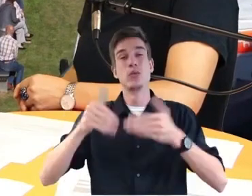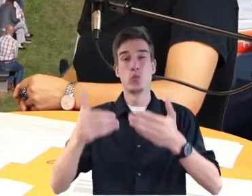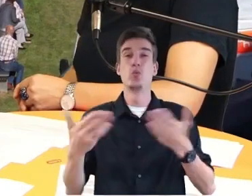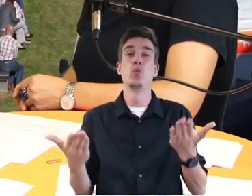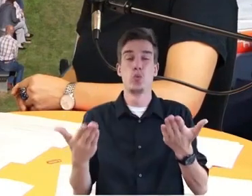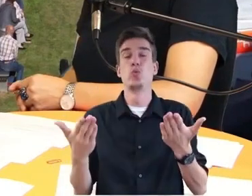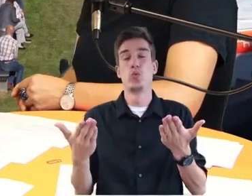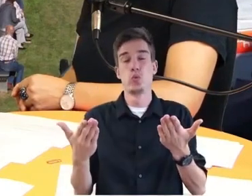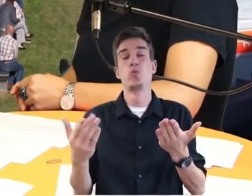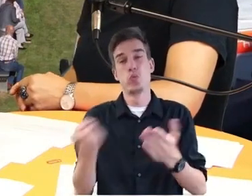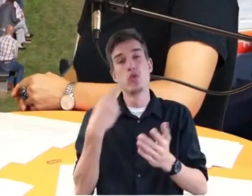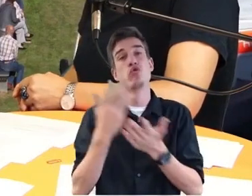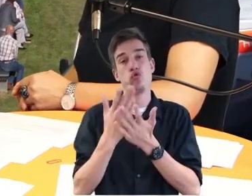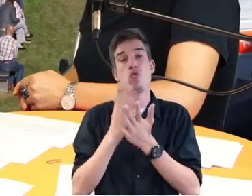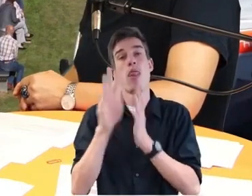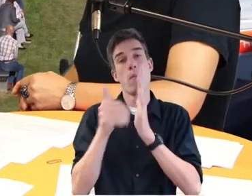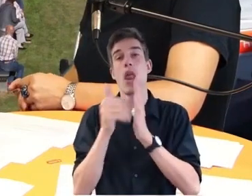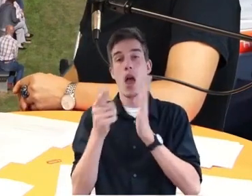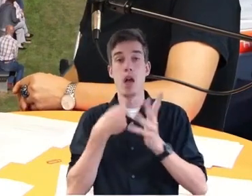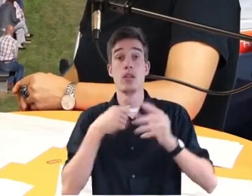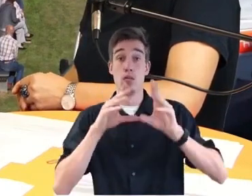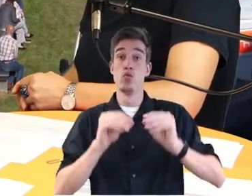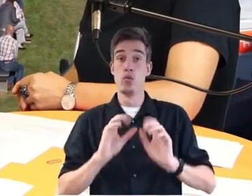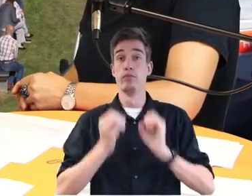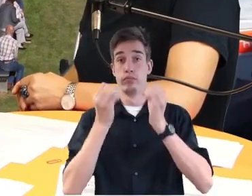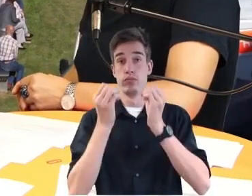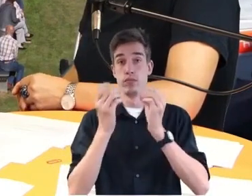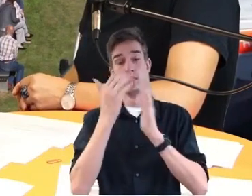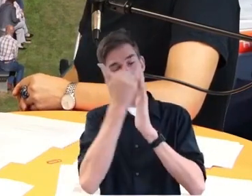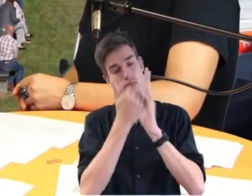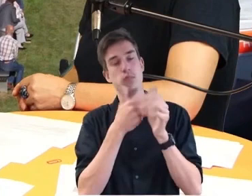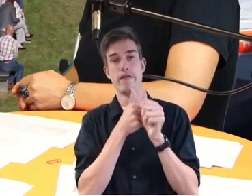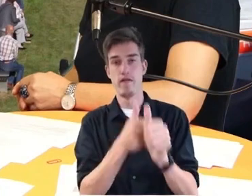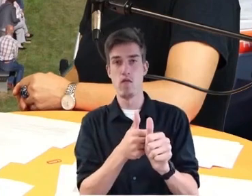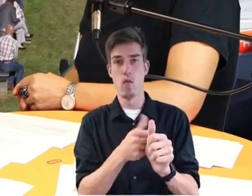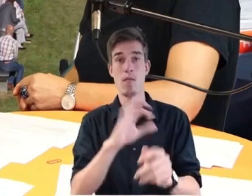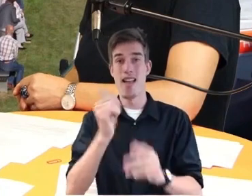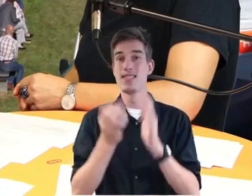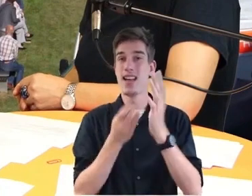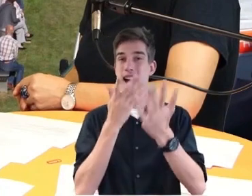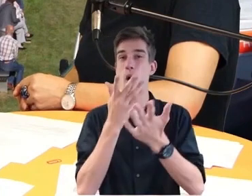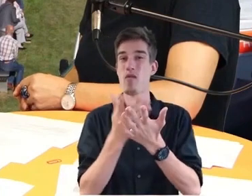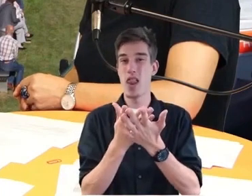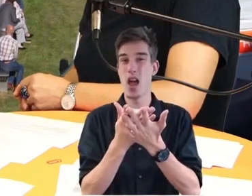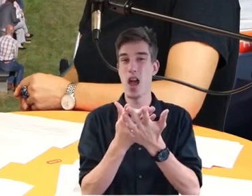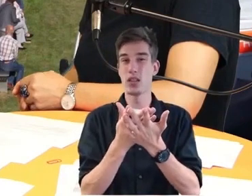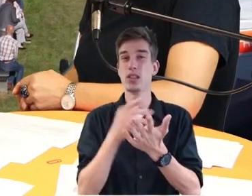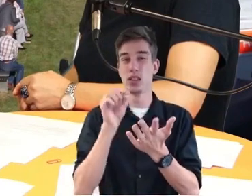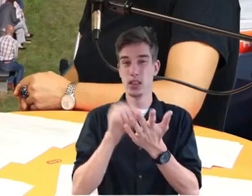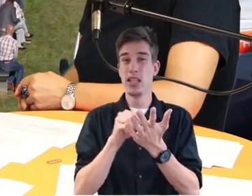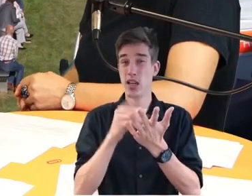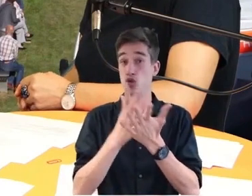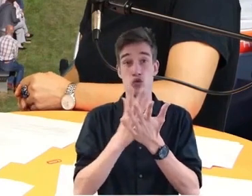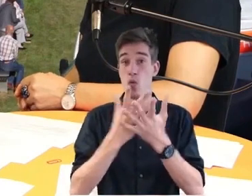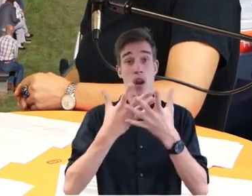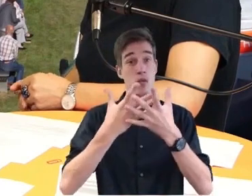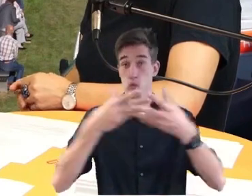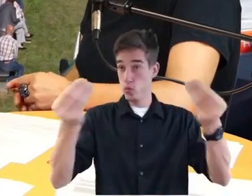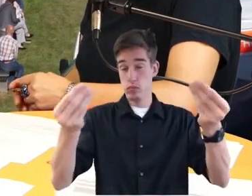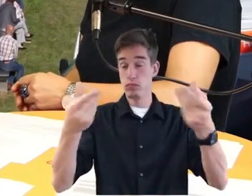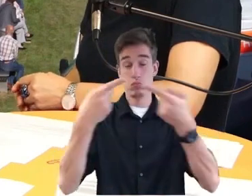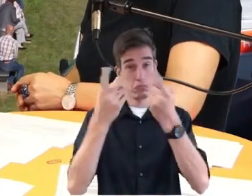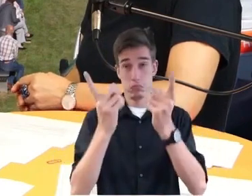Wir haben uns entschieden, nachdem die erste Auflage vergriffen war, diesen Leitfaden nicht zu aktualisieren, sondern